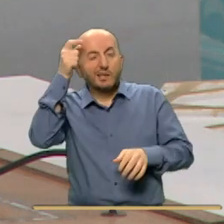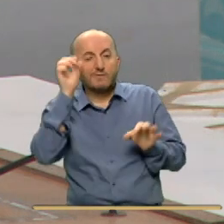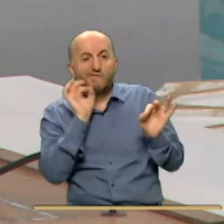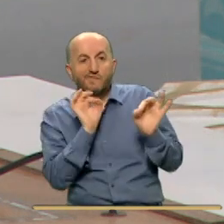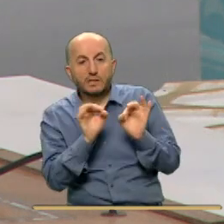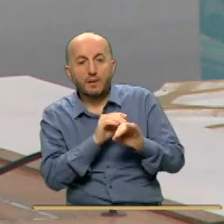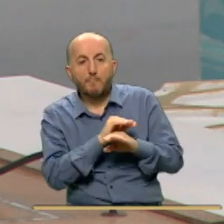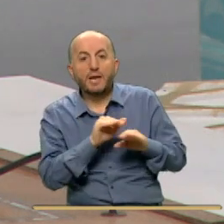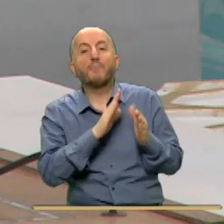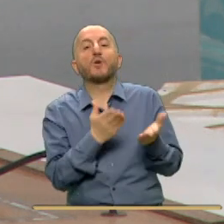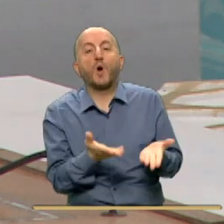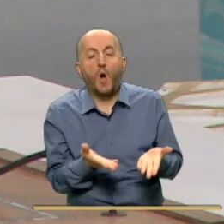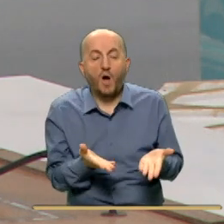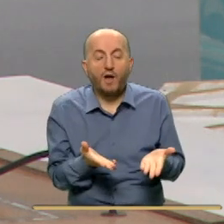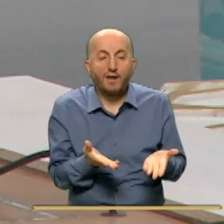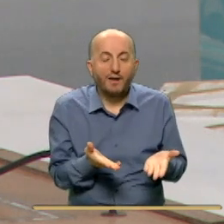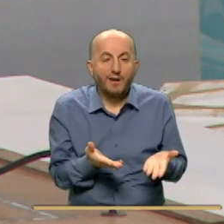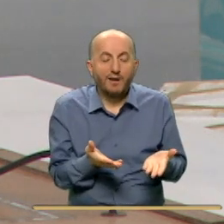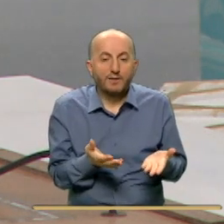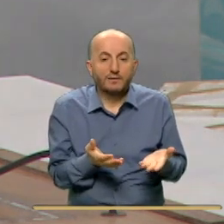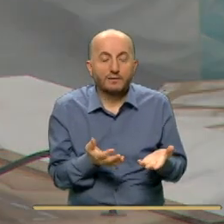vesvesesi hiç bitmiyor.